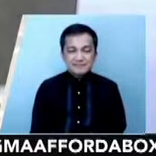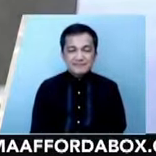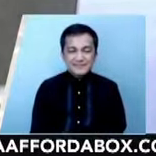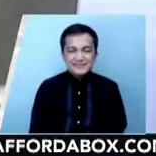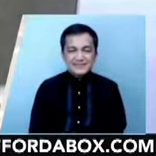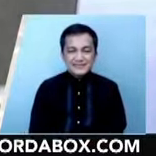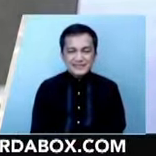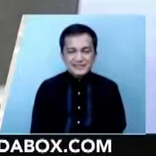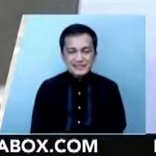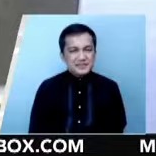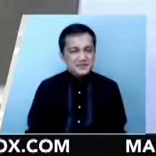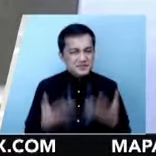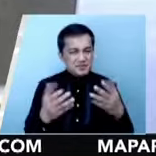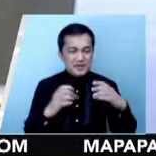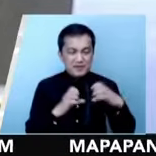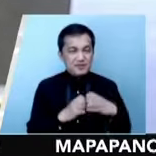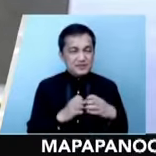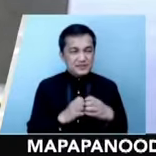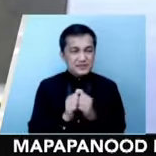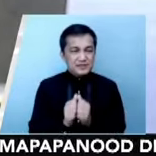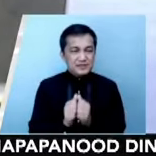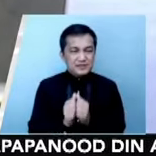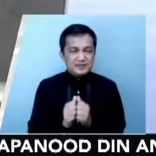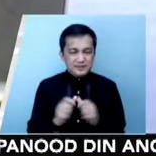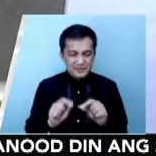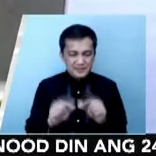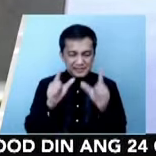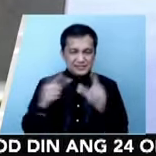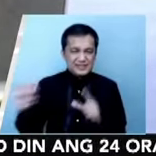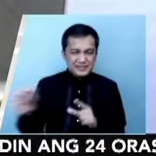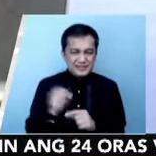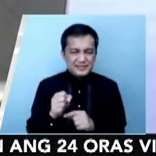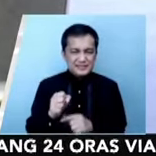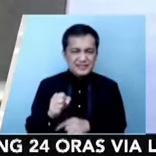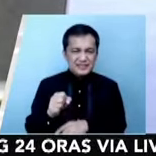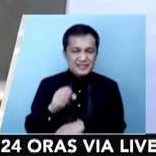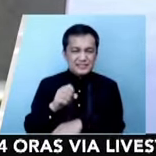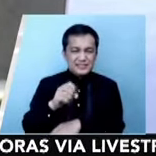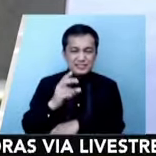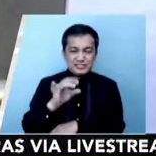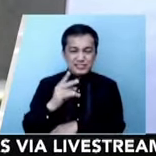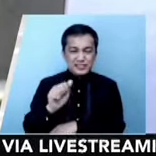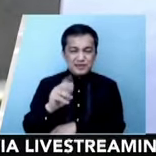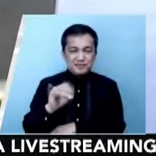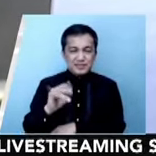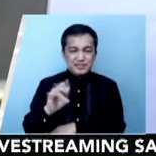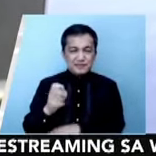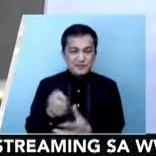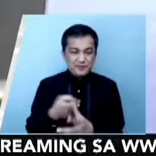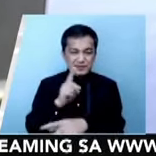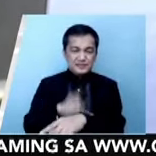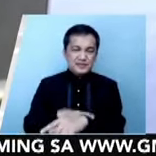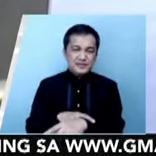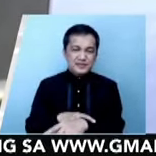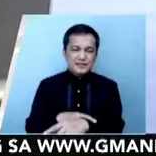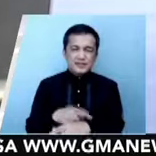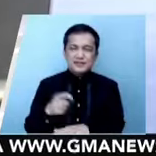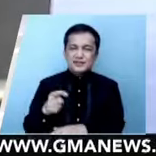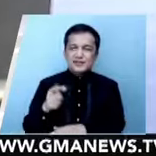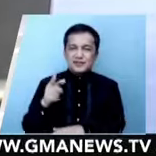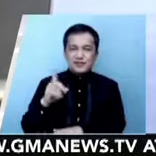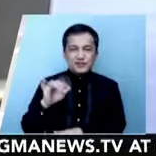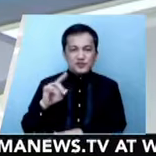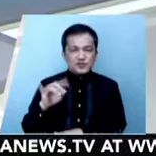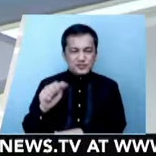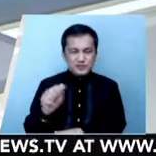At mga kapuso, makakasama natin live sa Chika Minute for the first time, ang Diyosa at It's